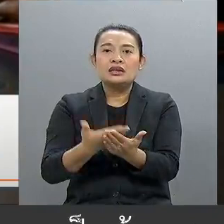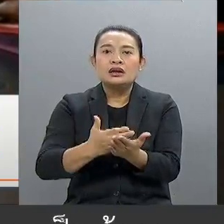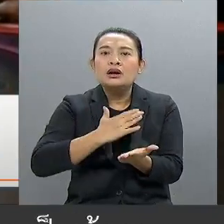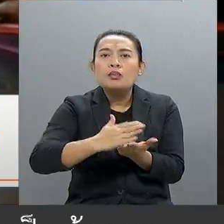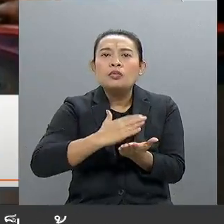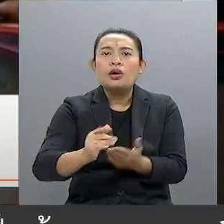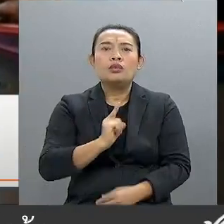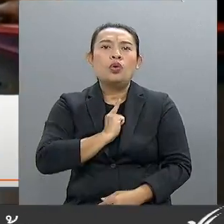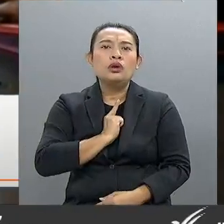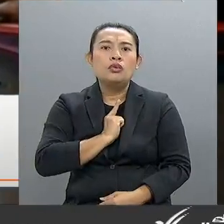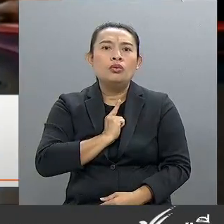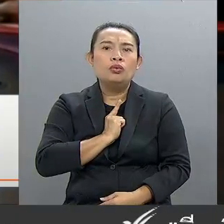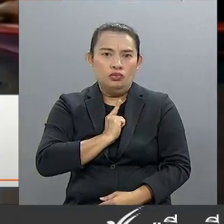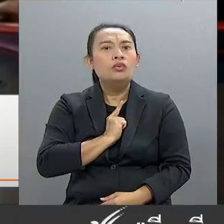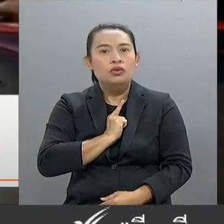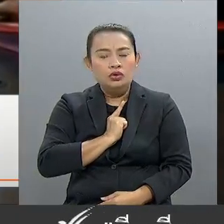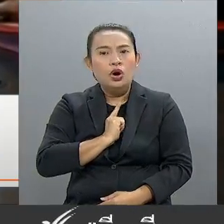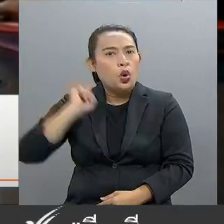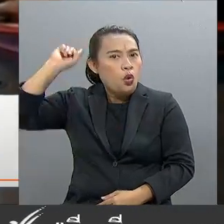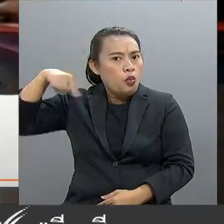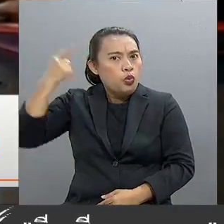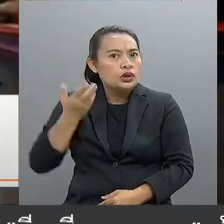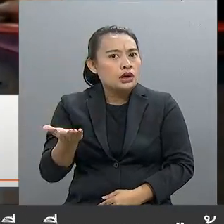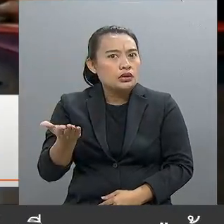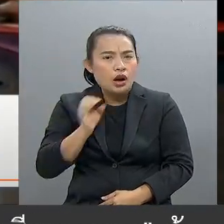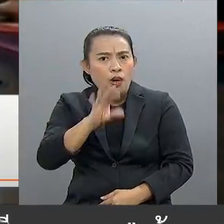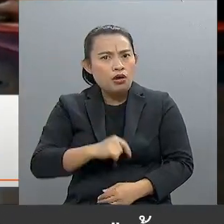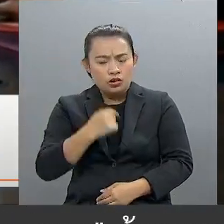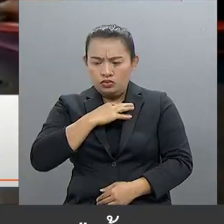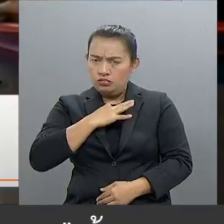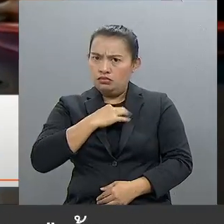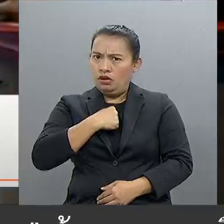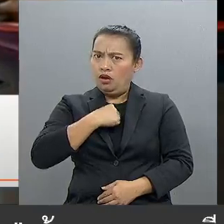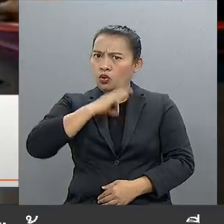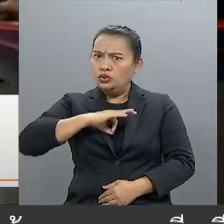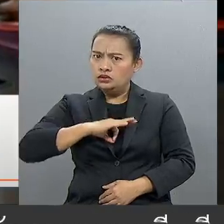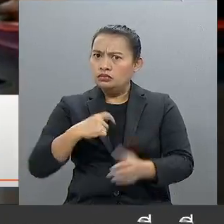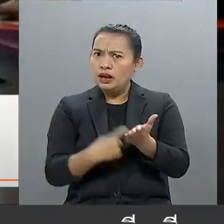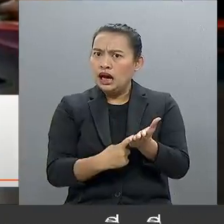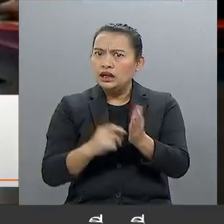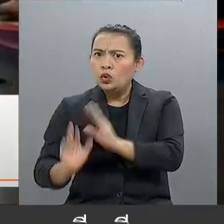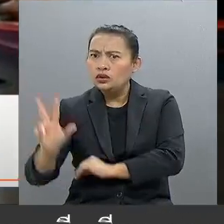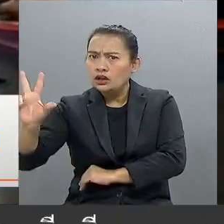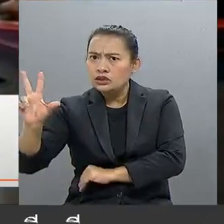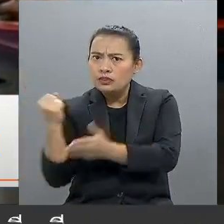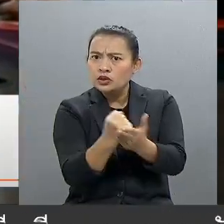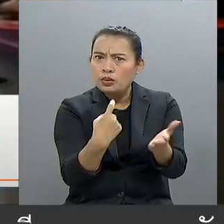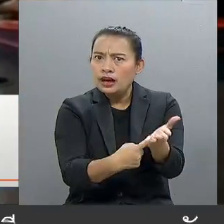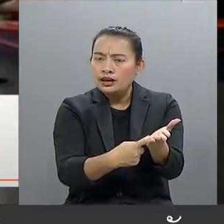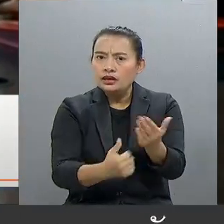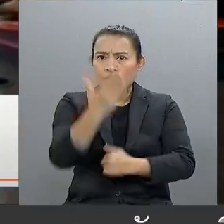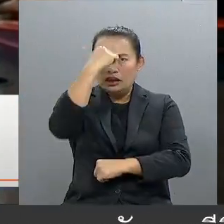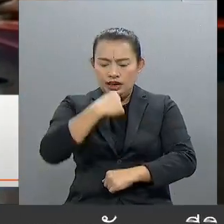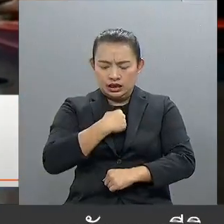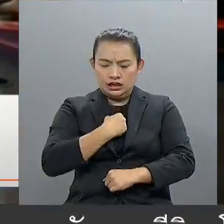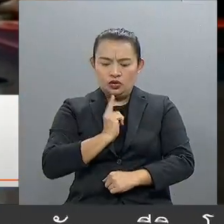ซึ่งนางสาวพัชระก็มองว่าไม่เป็นธรรมสำหรับผู้ค้ำนะคะก็เลยขอให้ทางประธานสหกรณ์ออมทรัพย์ครูสุรินทร์หรือผู้จั